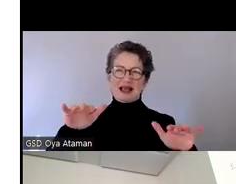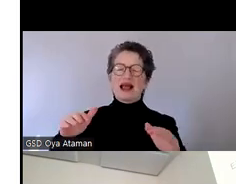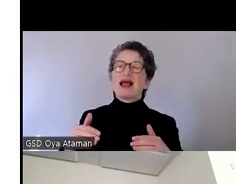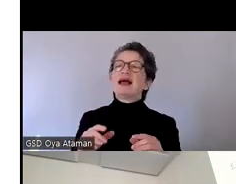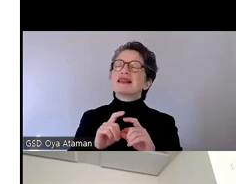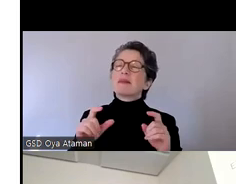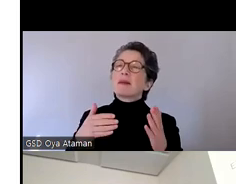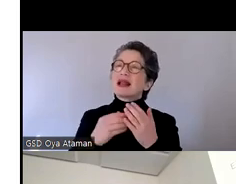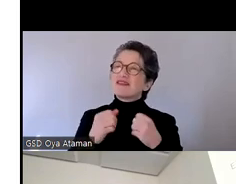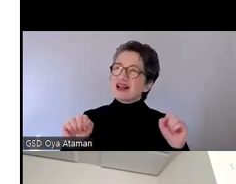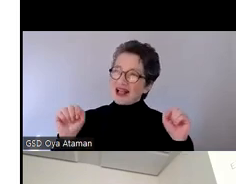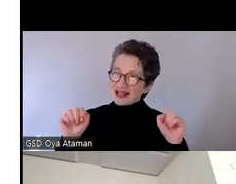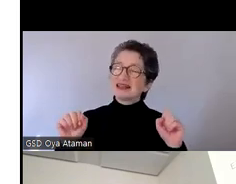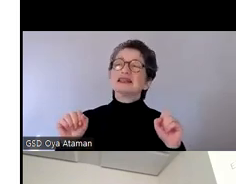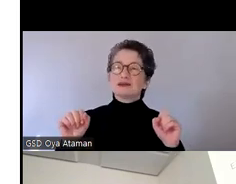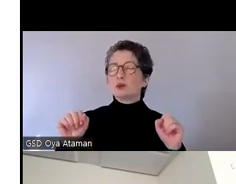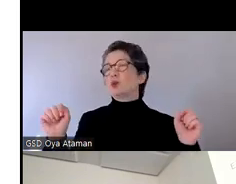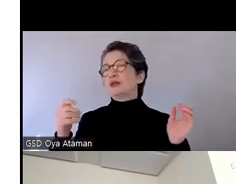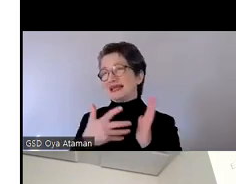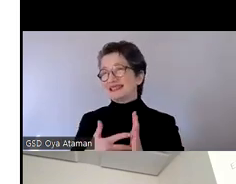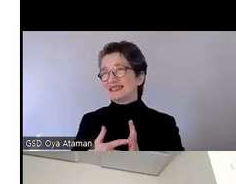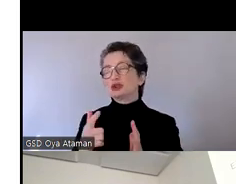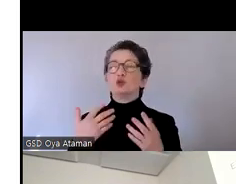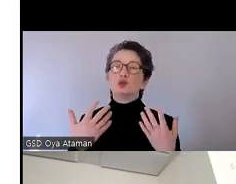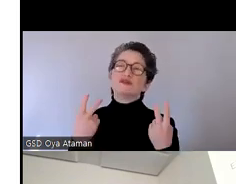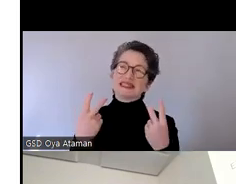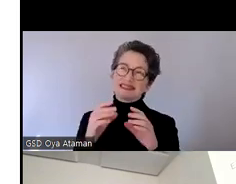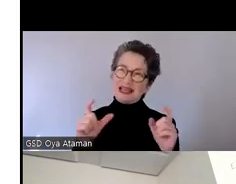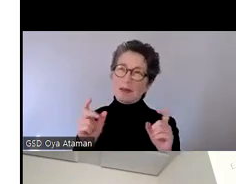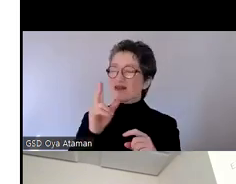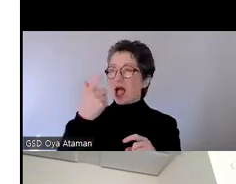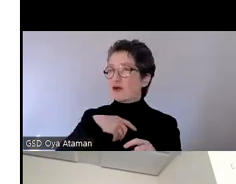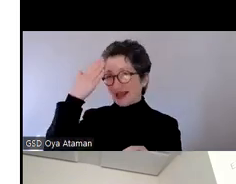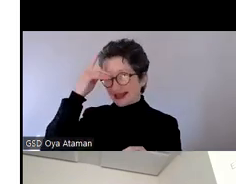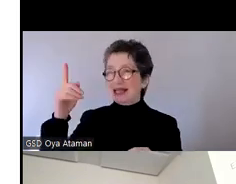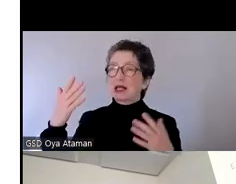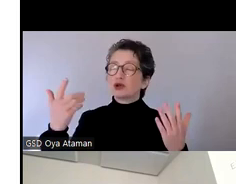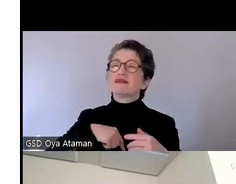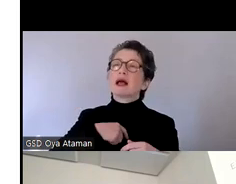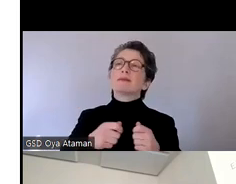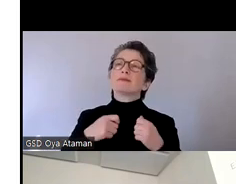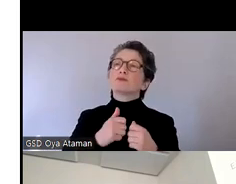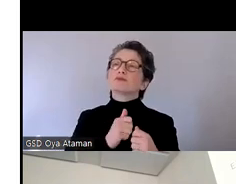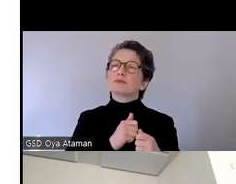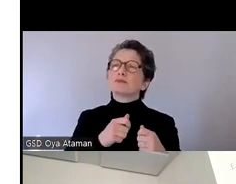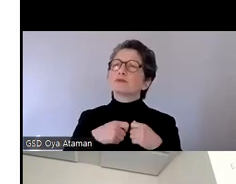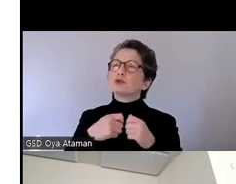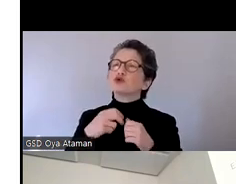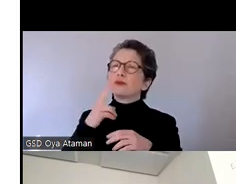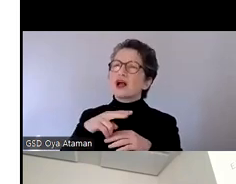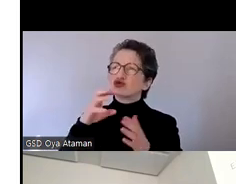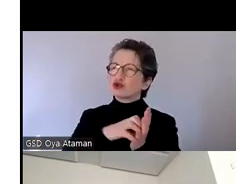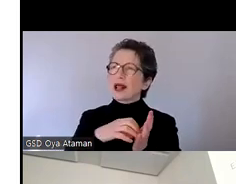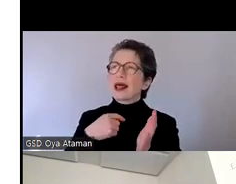ist tatsächlich ein großes, wichtiges Thema für die, die uns nicht kennen. Wir sind eben, wie Herr Gottfried sagte, die Bundesüberwachungsstelle. Wir dürfen und müssen